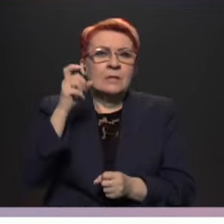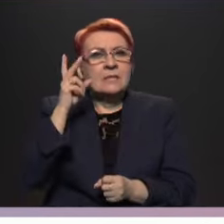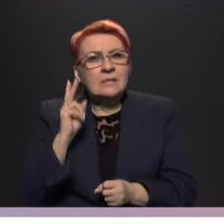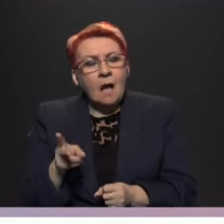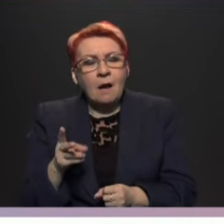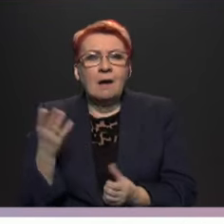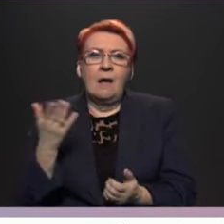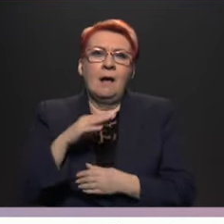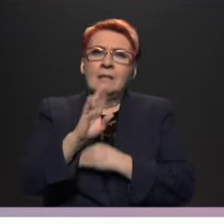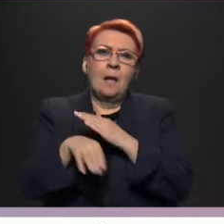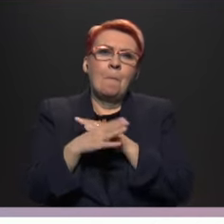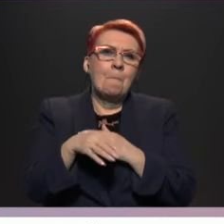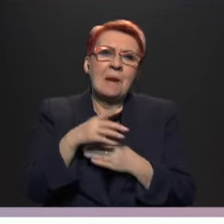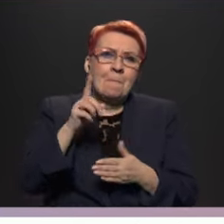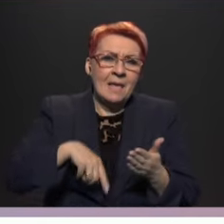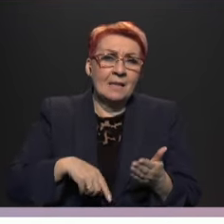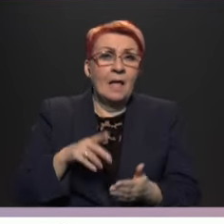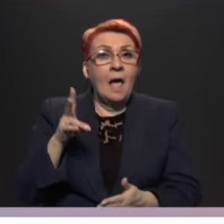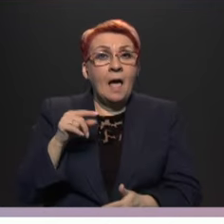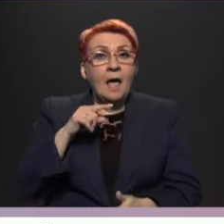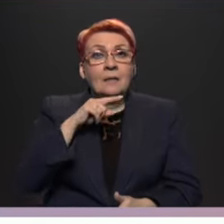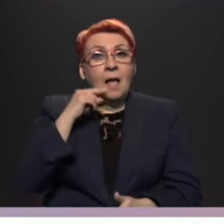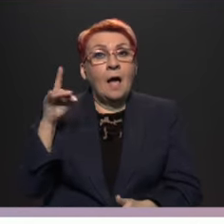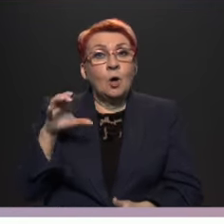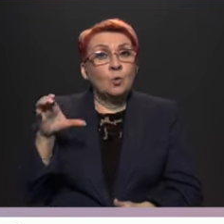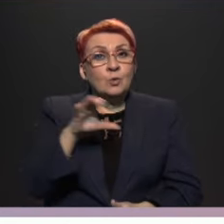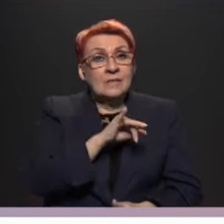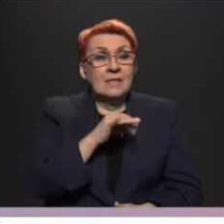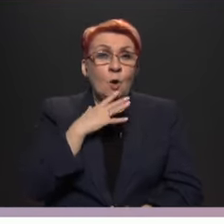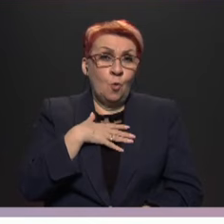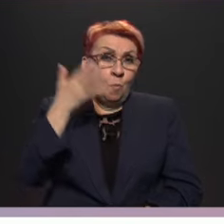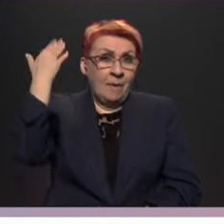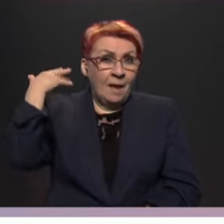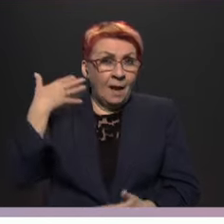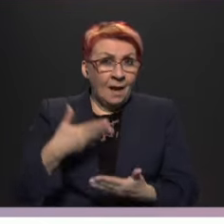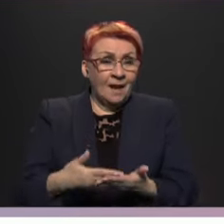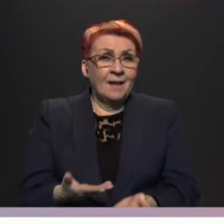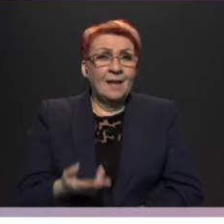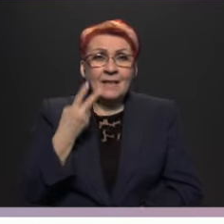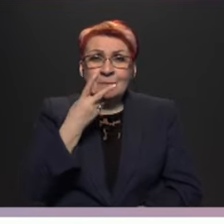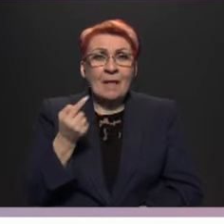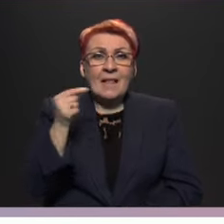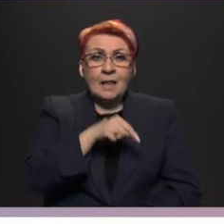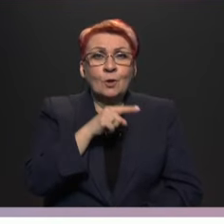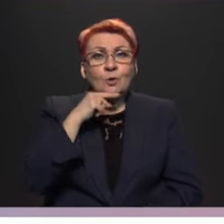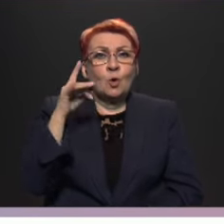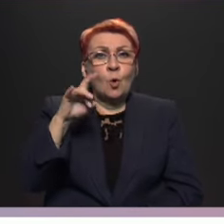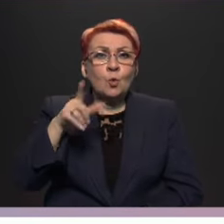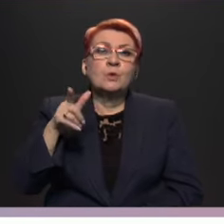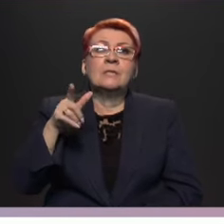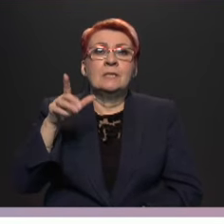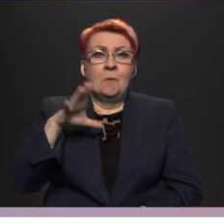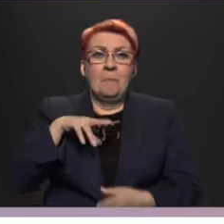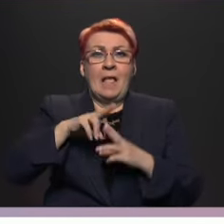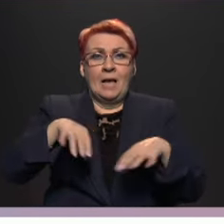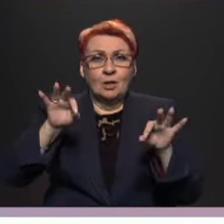примету. Вот. А на Руси всегда это любили, несмотря на то, что Русь была крещенная, и